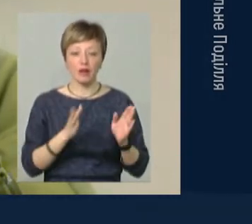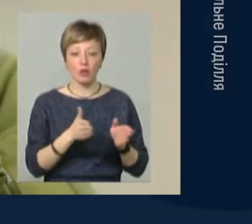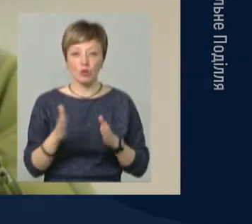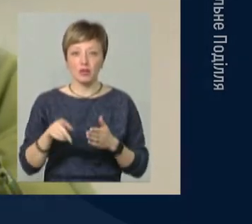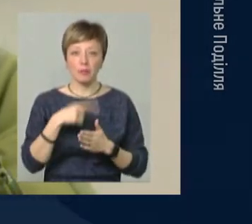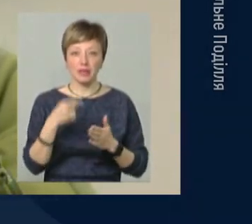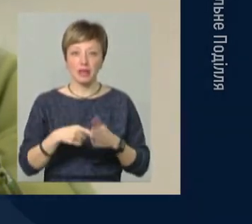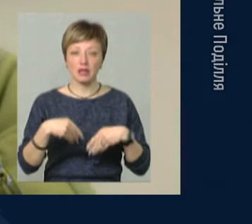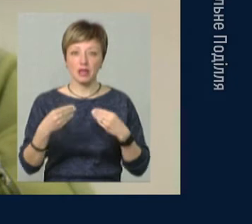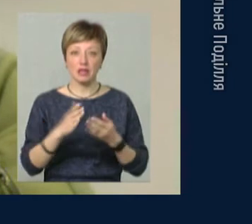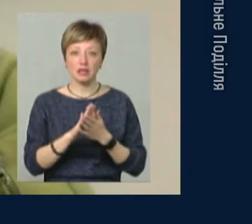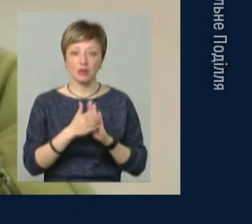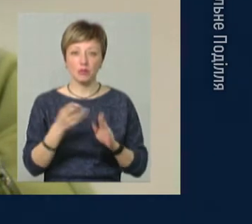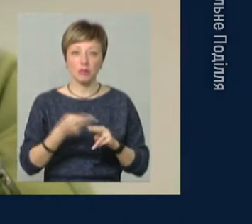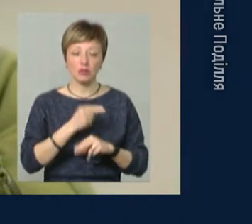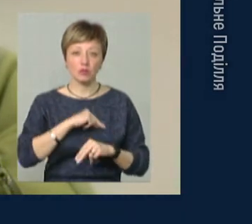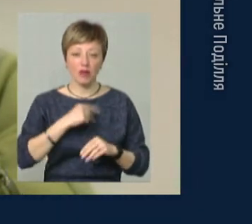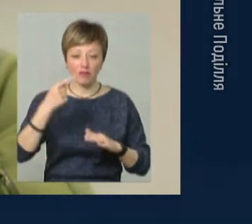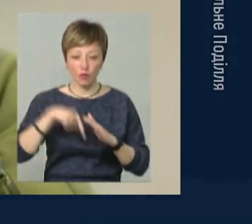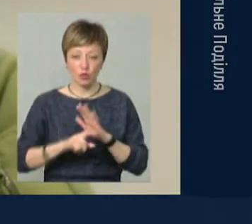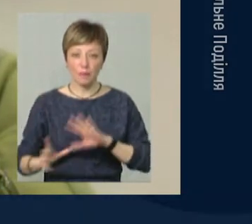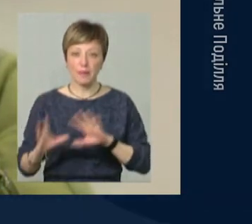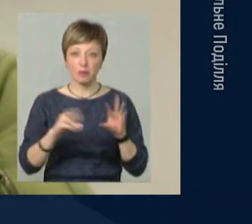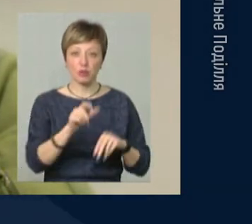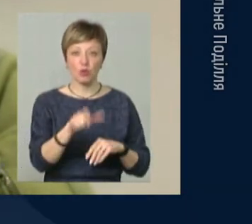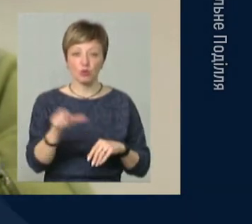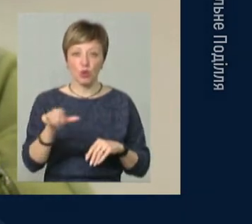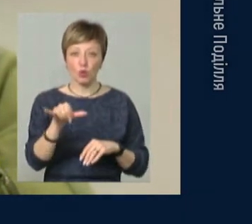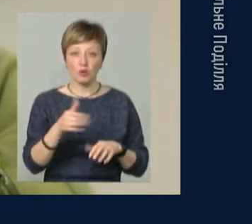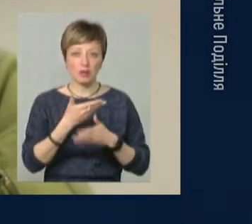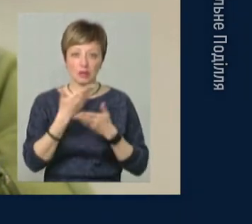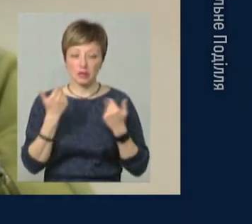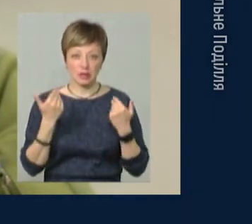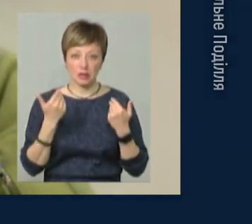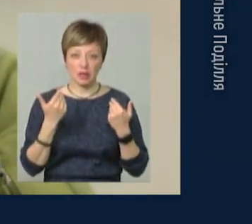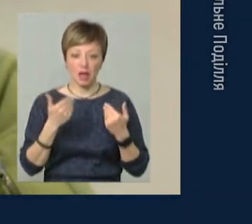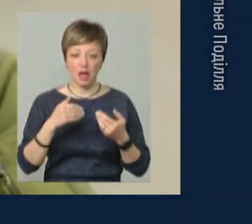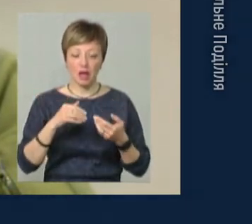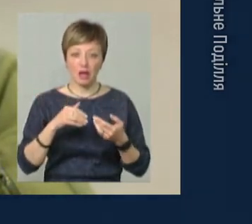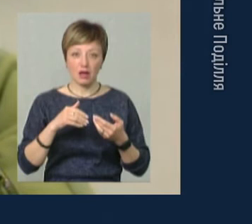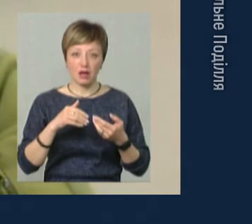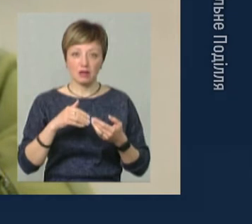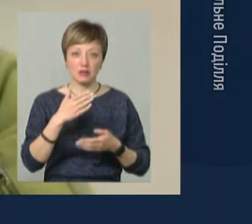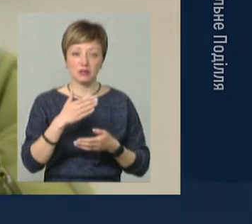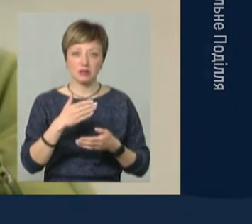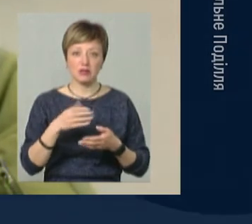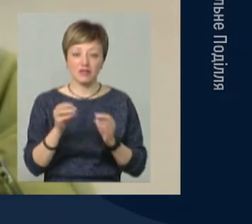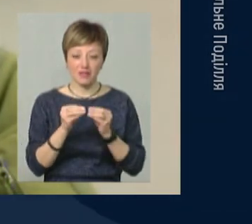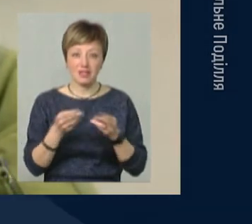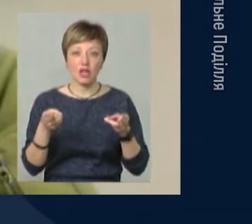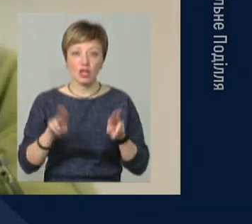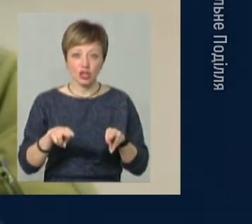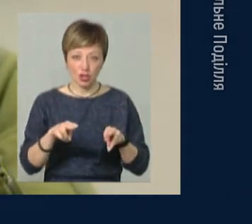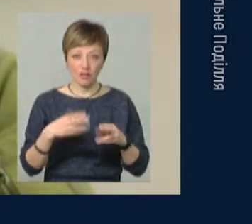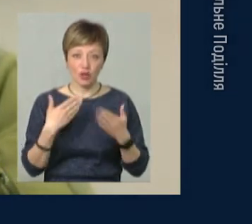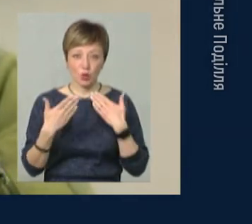питання надання статусу безробітного внутрішньопереміщеними особами, у яких не розірвані трудові відносини з роботодавцем. По-третє,